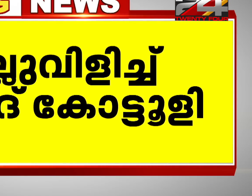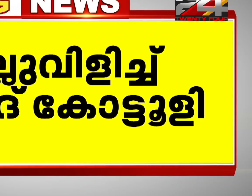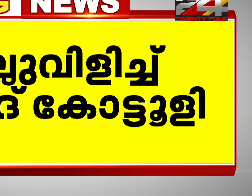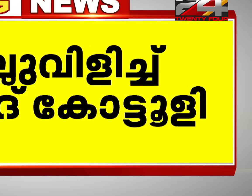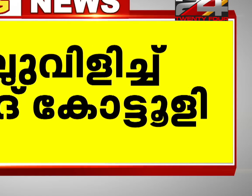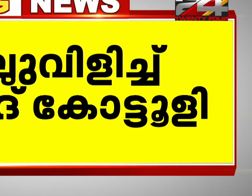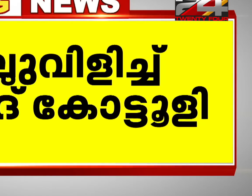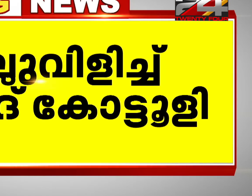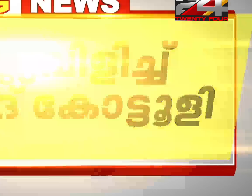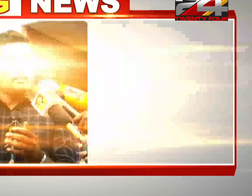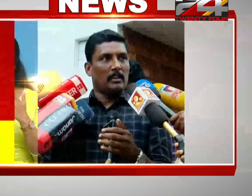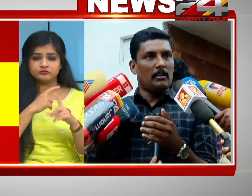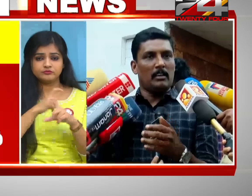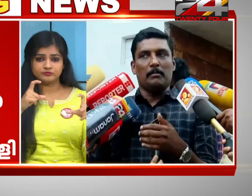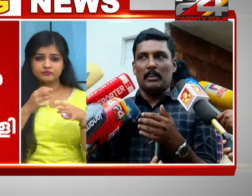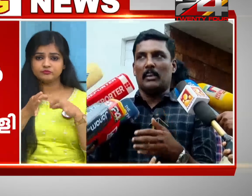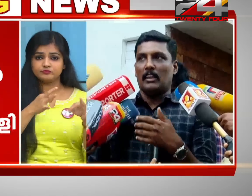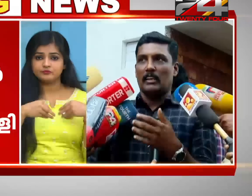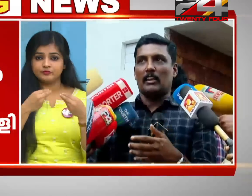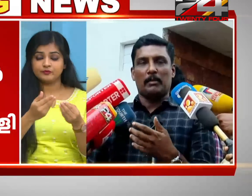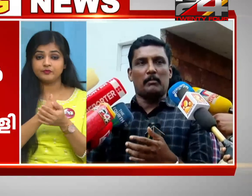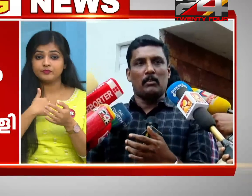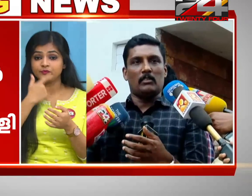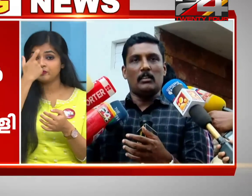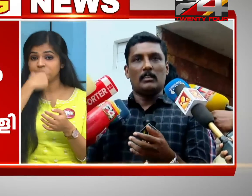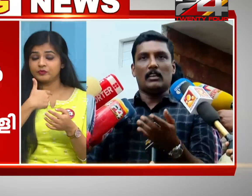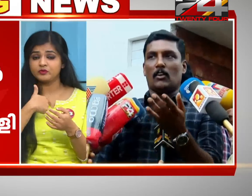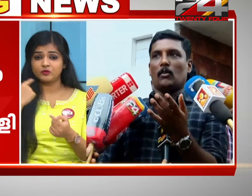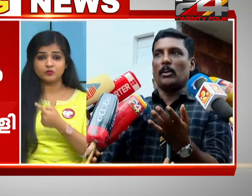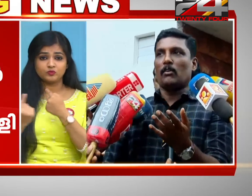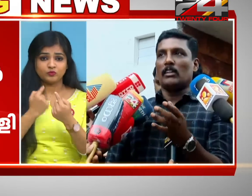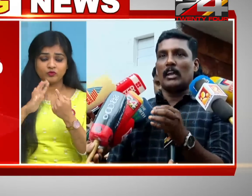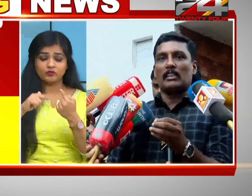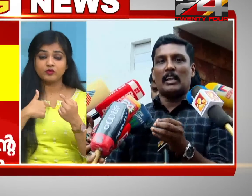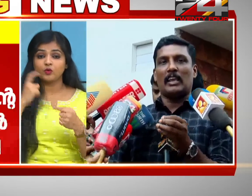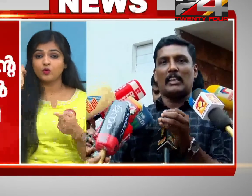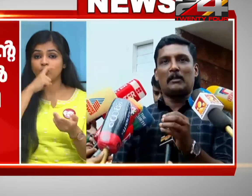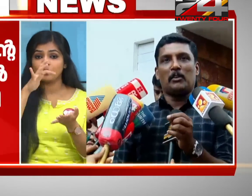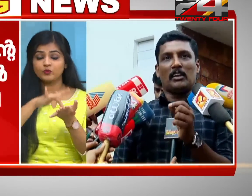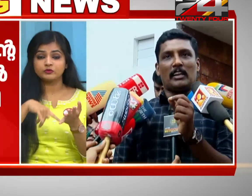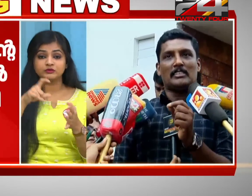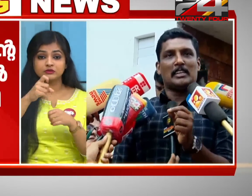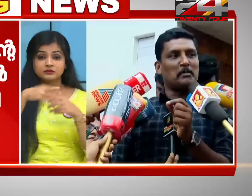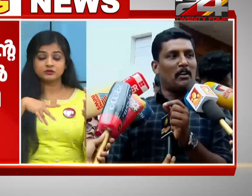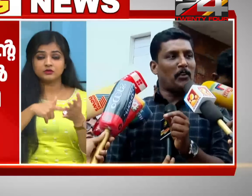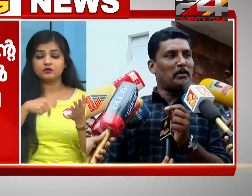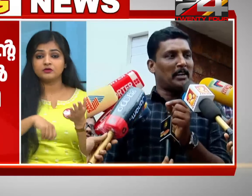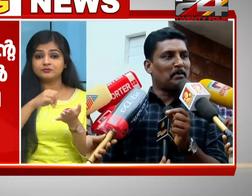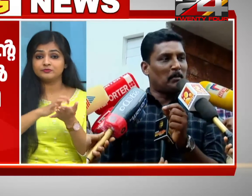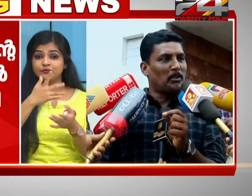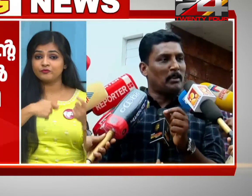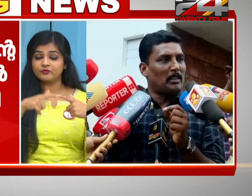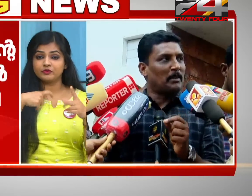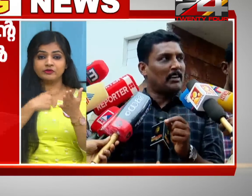കാര്യങ്ങൾ പറഞ്ഞുതരാം. ഇപ്പോൾ എന്നെ പറ്റി ഇങ്ങനെയൊക്കെ പറയുമ്പോൾ ഞാൻ നിങ്ങളോട് കോഴിക്കോട് നഗരത്തിലെ ഏതെങ്കിലും ഒരു റിയൽ എസ്റ്റേറ്റ് മാഫിയയുമായിട്ട്